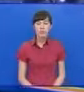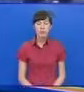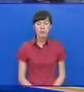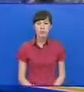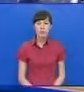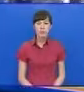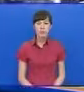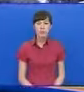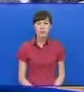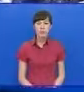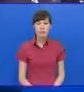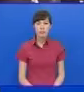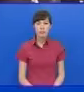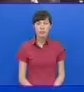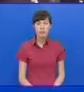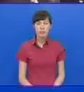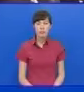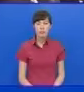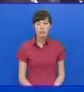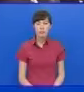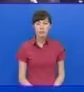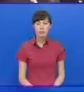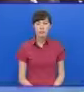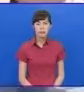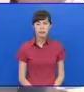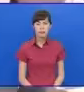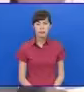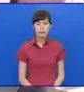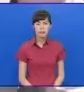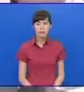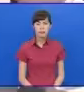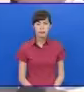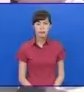Кездесу аяқталды. Байдыбек ауданынан Мақсұт Айтжанов, Әли Мәлік, Олжас Байтуов, оңтүстік ақпарат.